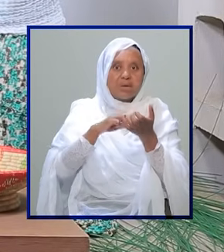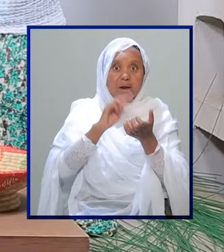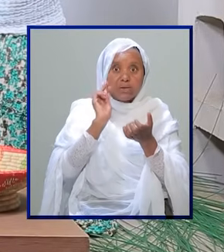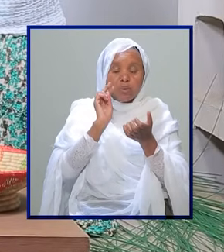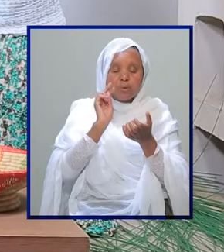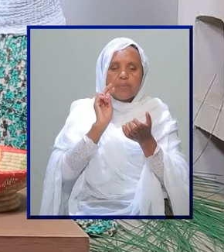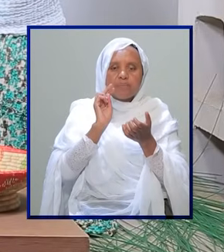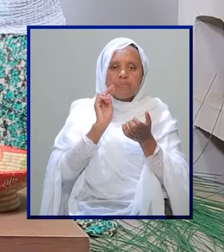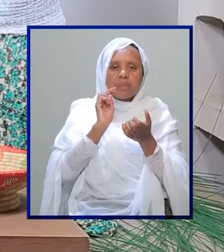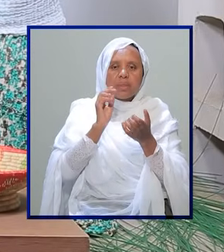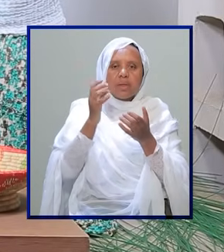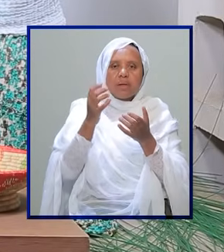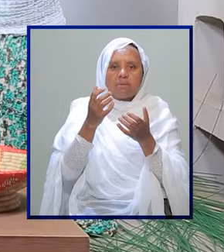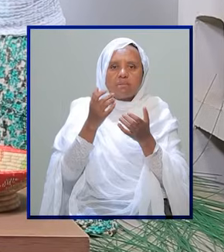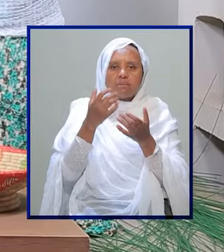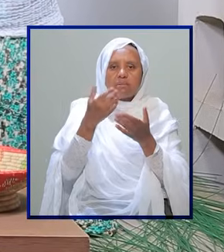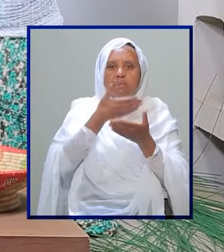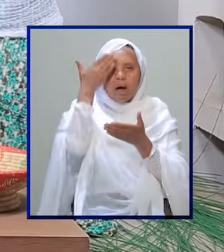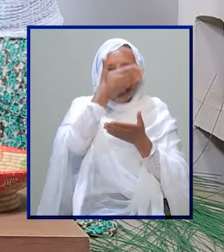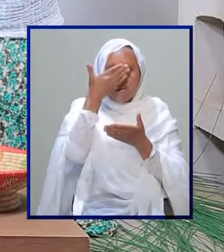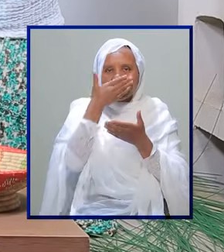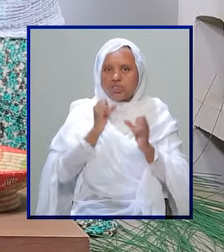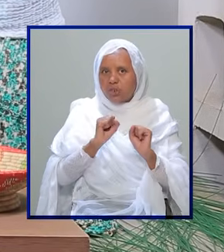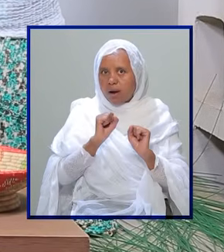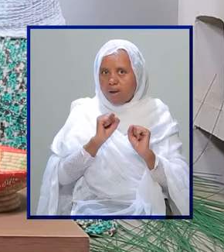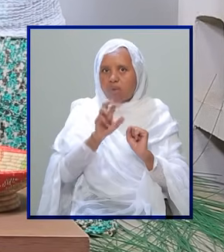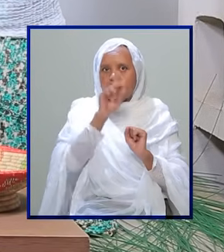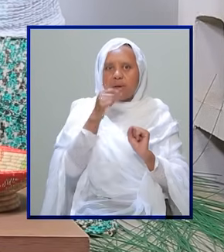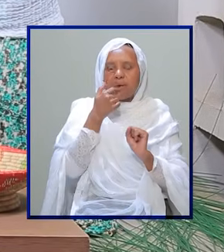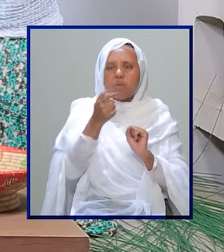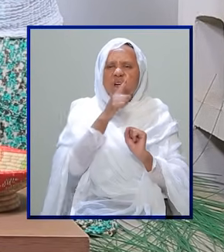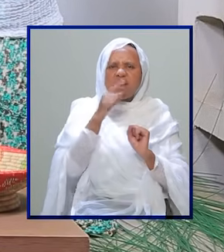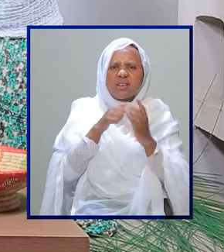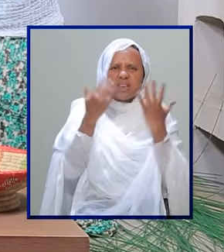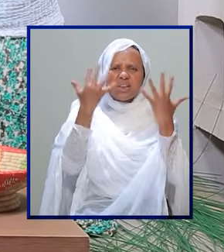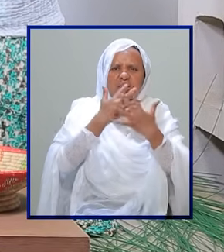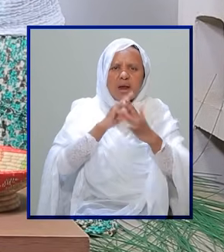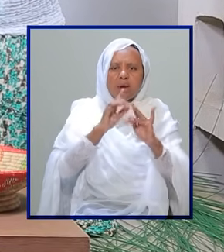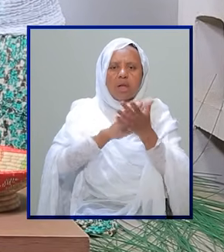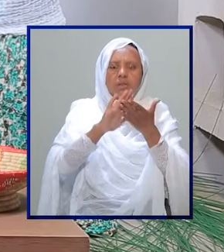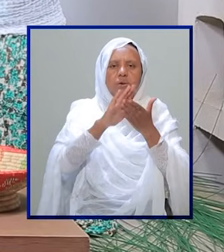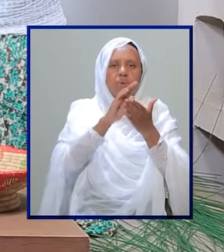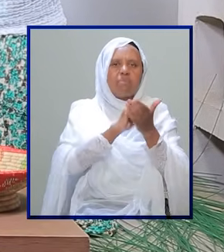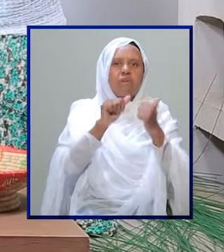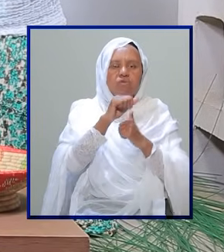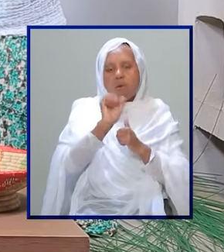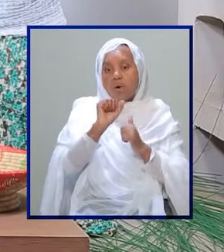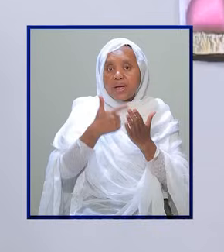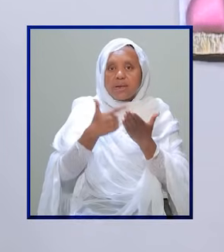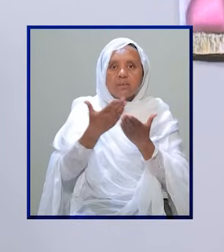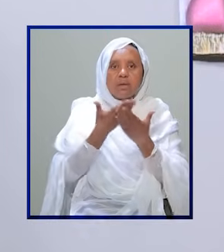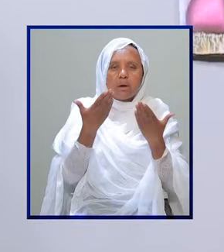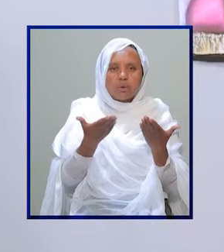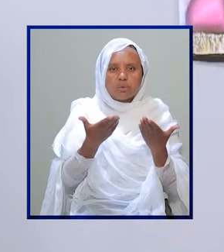ቀሲስ መቀባባት ይቻላል ወይ የሚለውም አንዳንዴ ግር እንዳያስ ብለን አጥርተውልን ቢያልፉ። አዎ እነዚህ